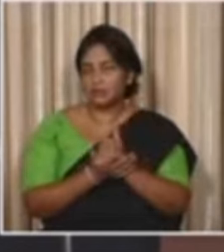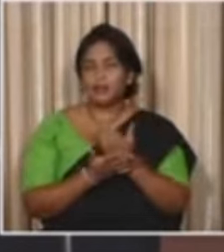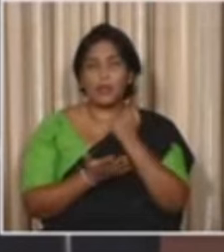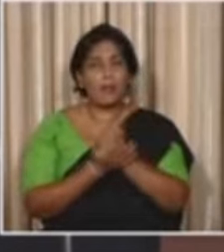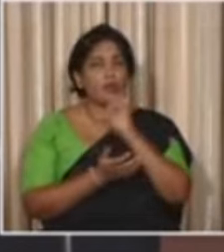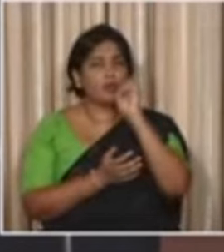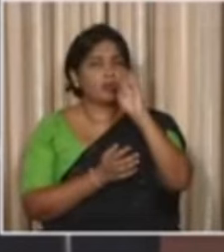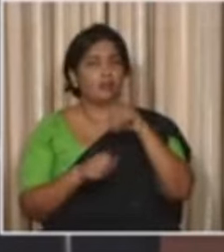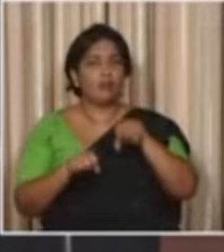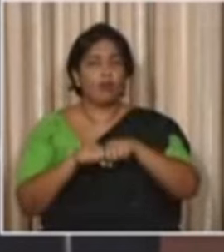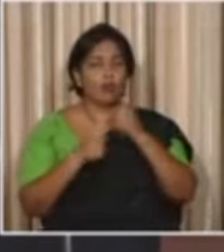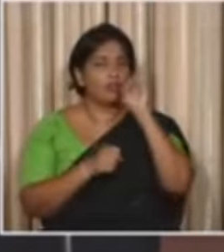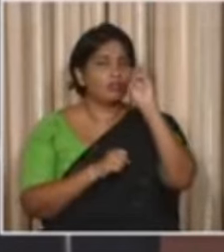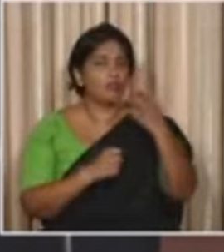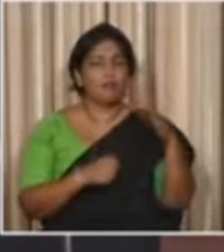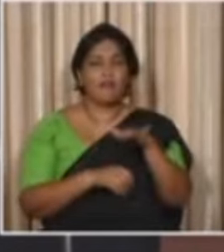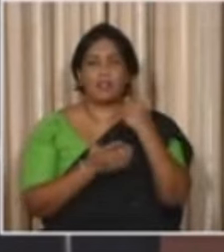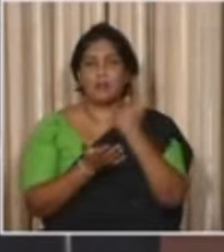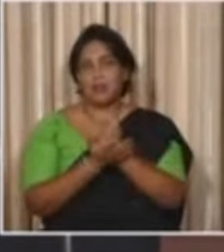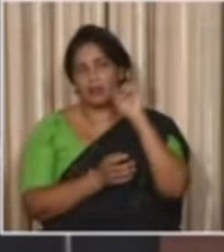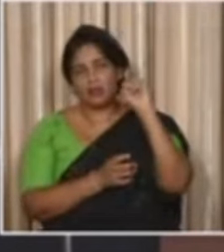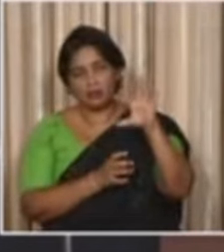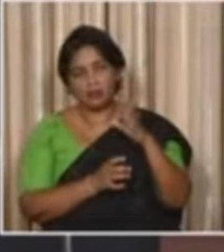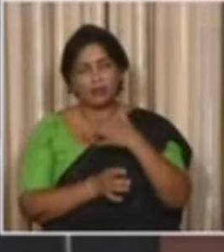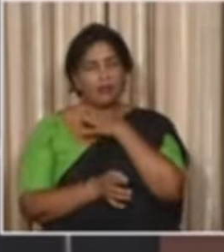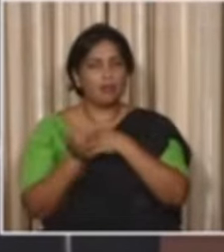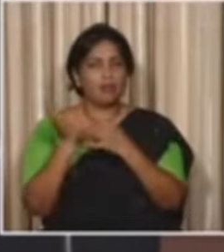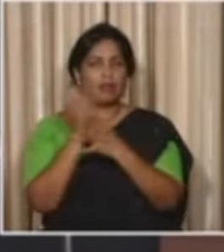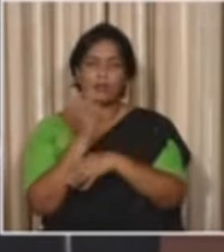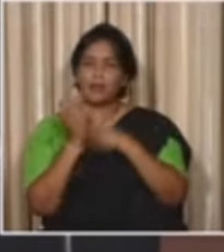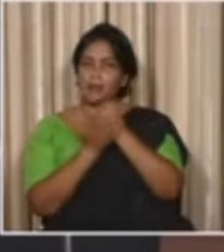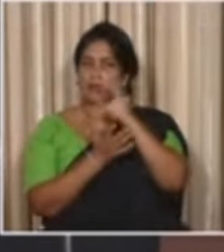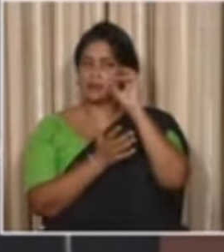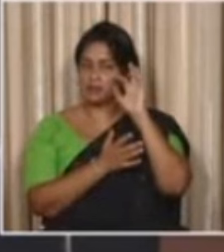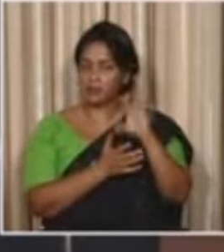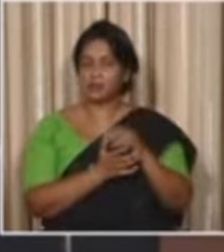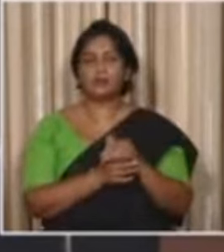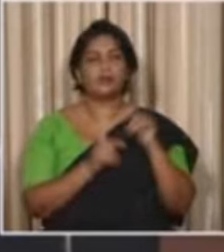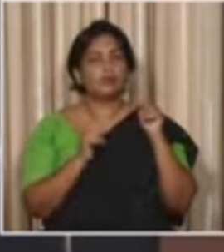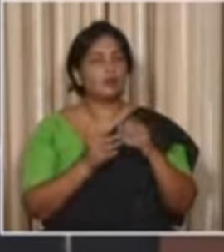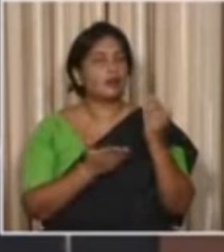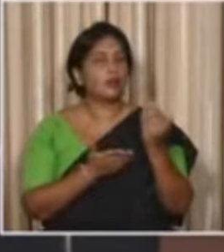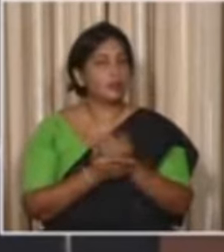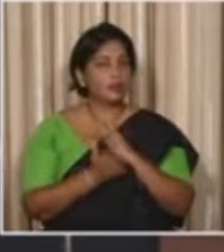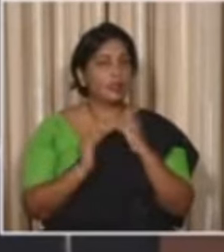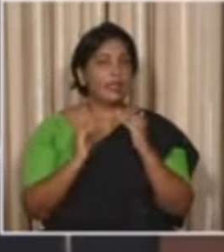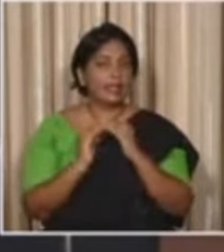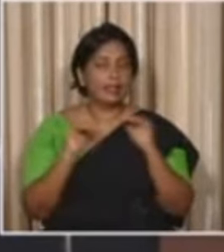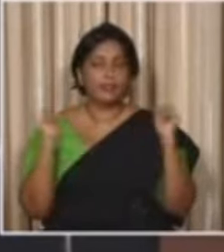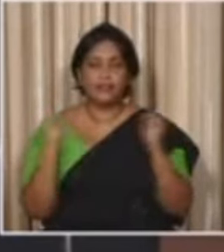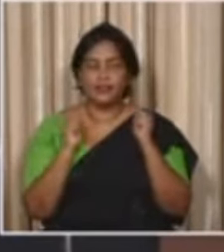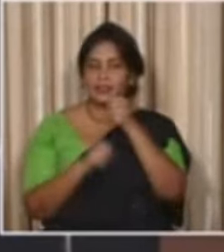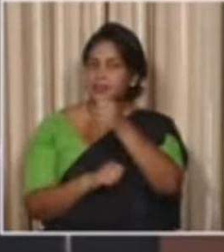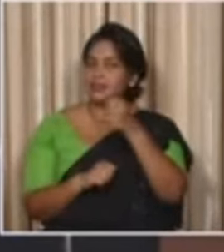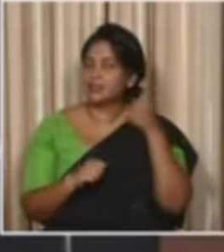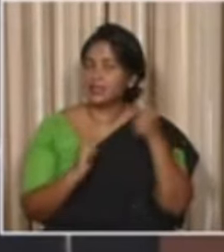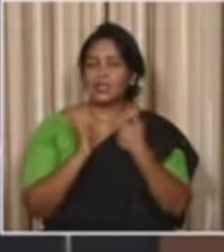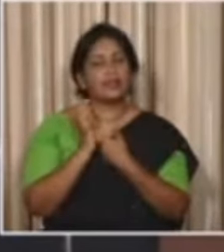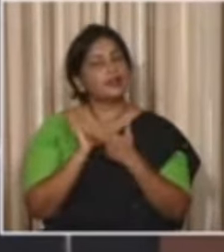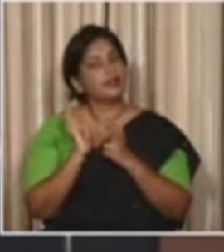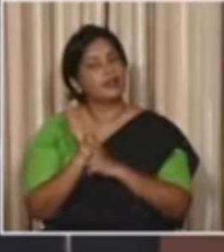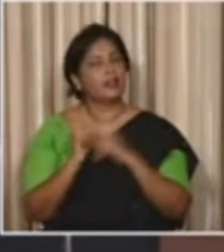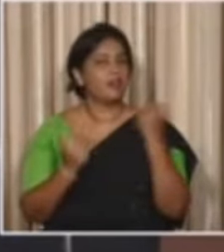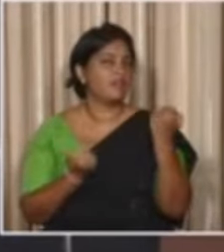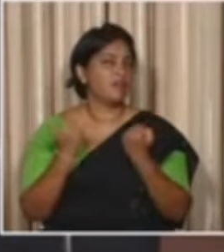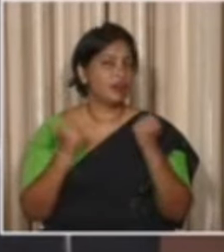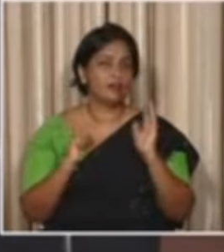නැහැ ඉඩම උගස් තියලා කනකර උගස් තියලා දැන් ඉතුරුලා තියෙන ගෙදර තියෙන අයිස් පෙට්ටියයි ටීවී එකයි කාර්